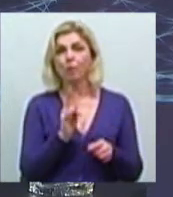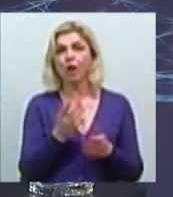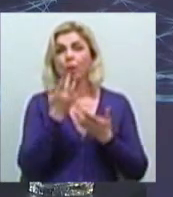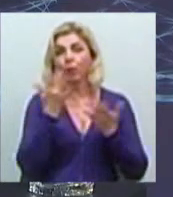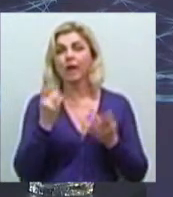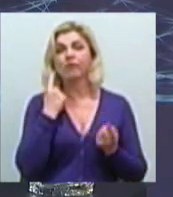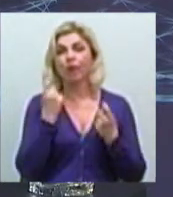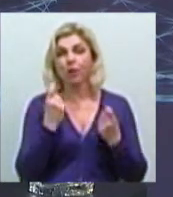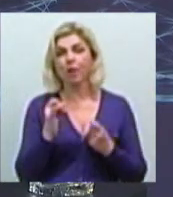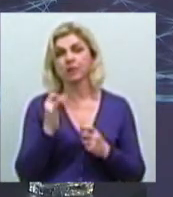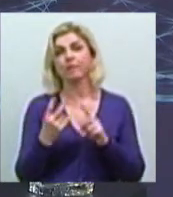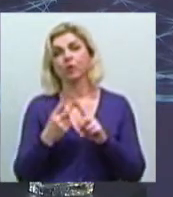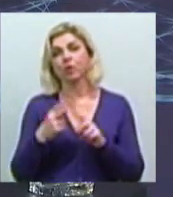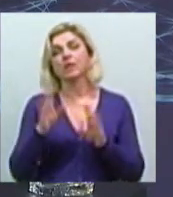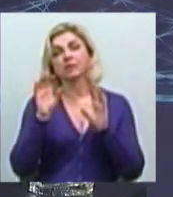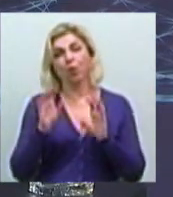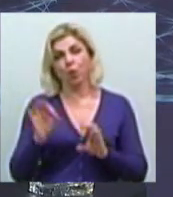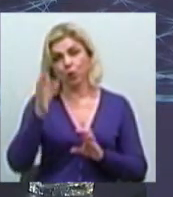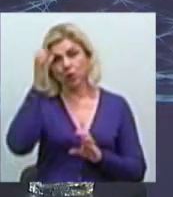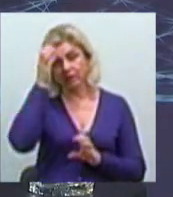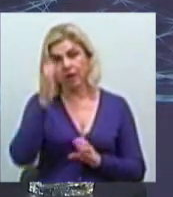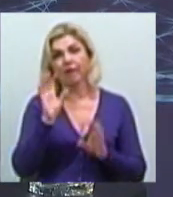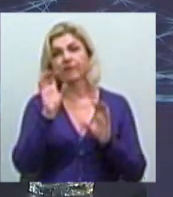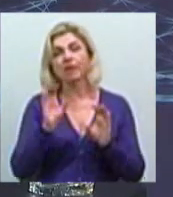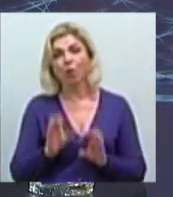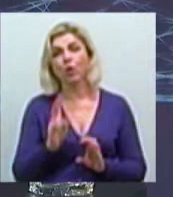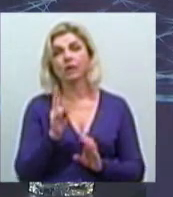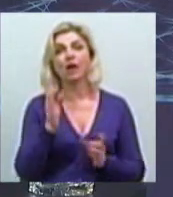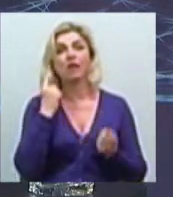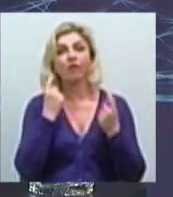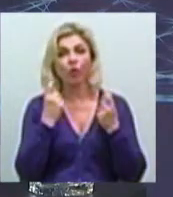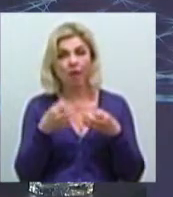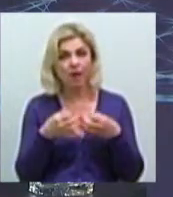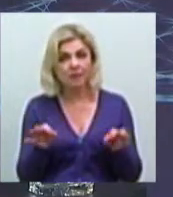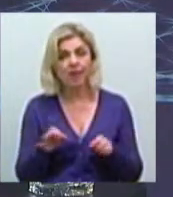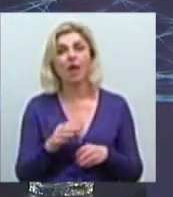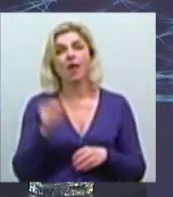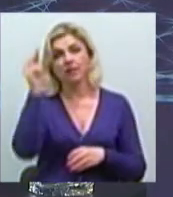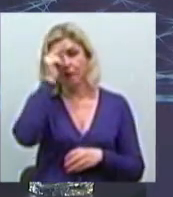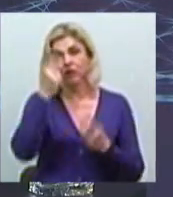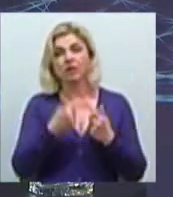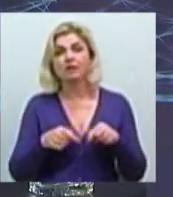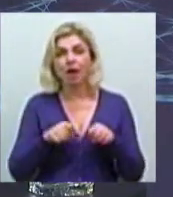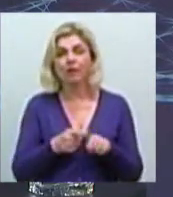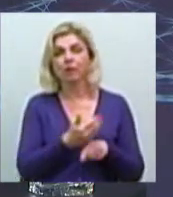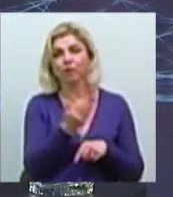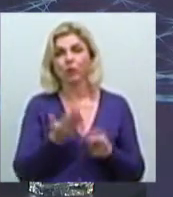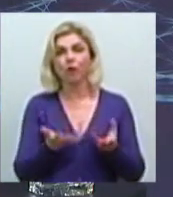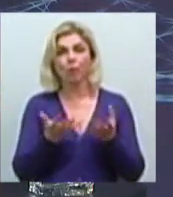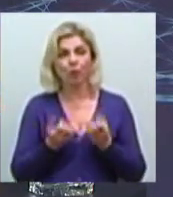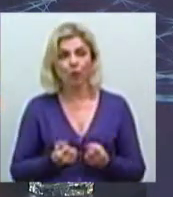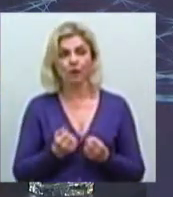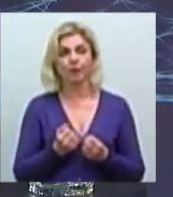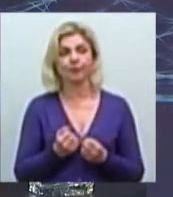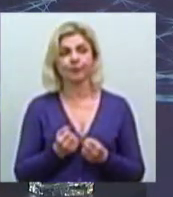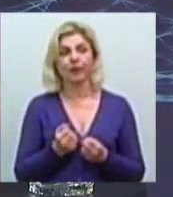освіту, 30 стаття. В законі про доступ до публічної інформації навчальні заклади, вони отримують ранг